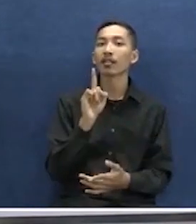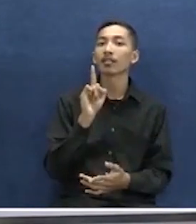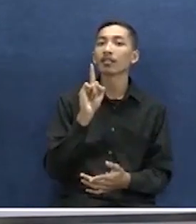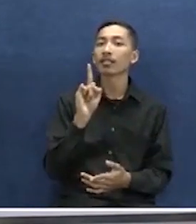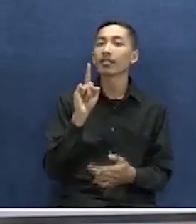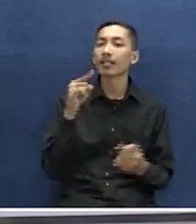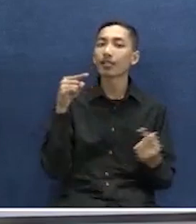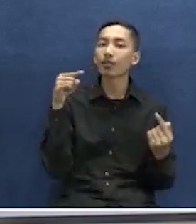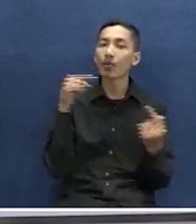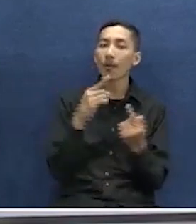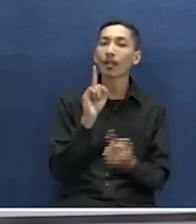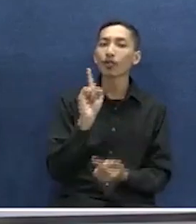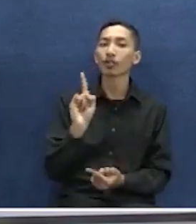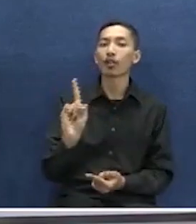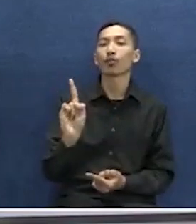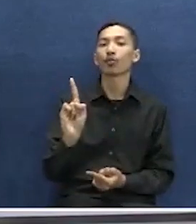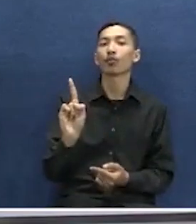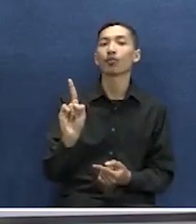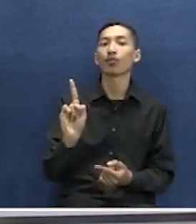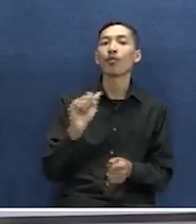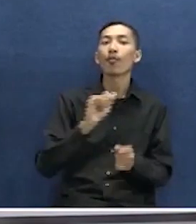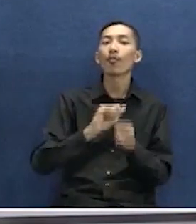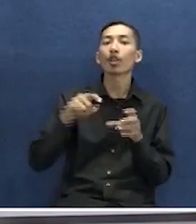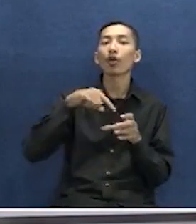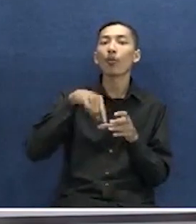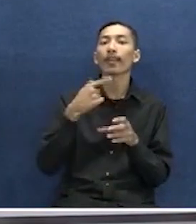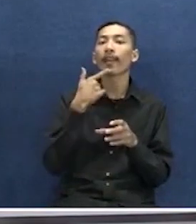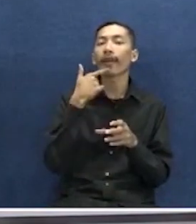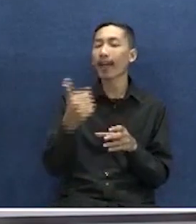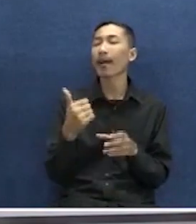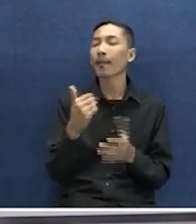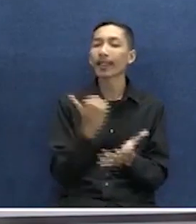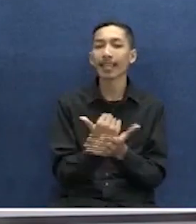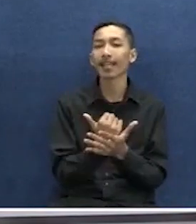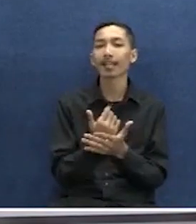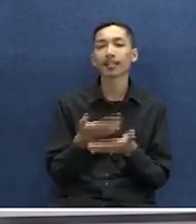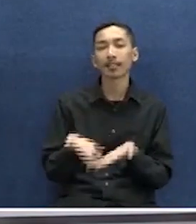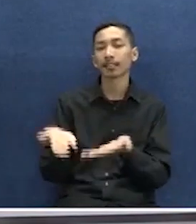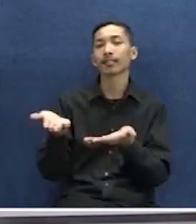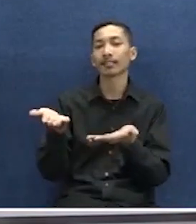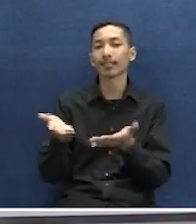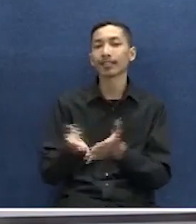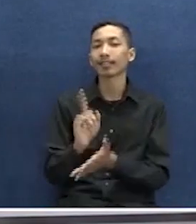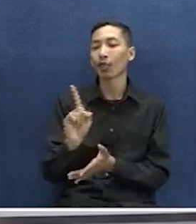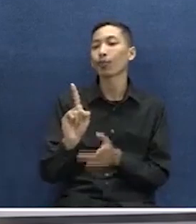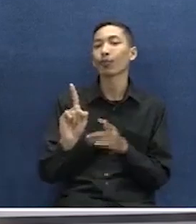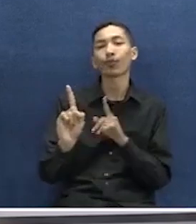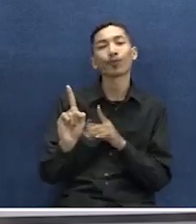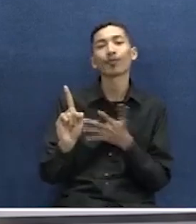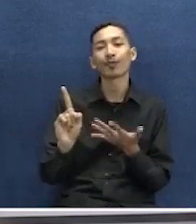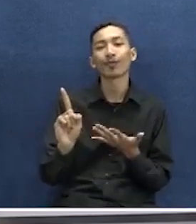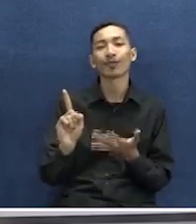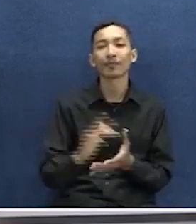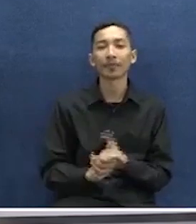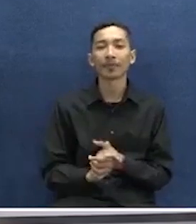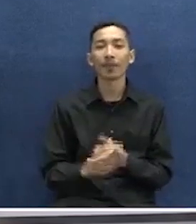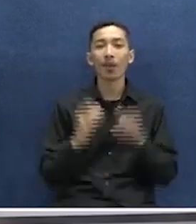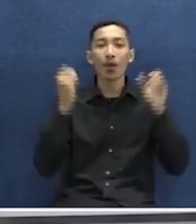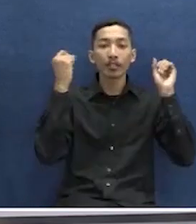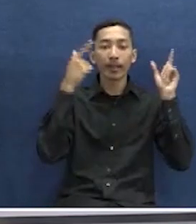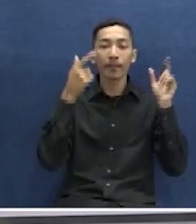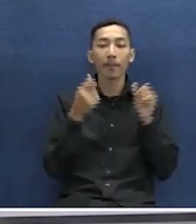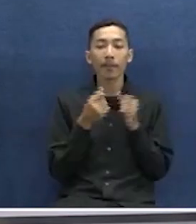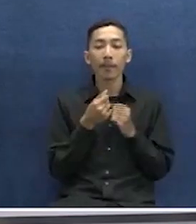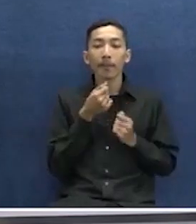mungkin sesuai dengan rasa aslinya hanya itu aja Iya begitu Jadi gini kalau kenapa saya bikin konsep bayar seikhlasnya